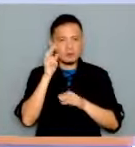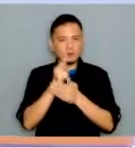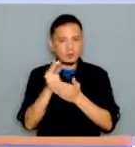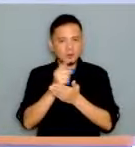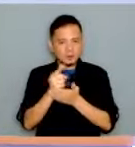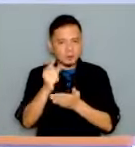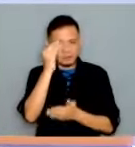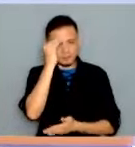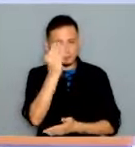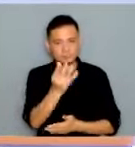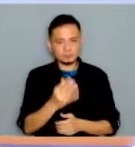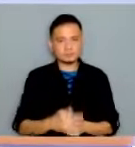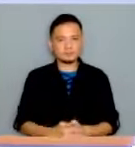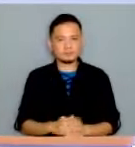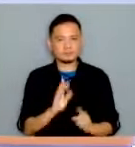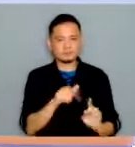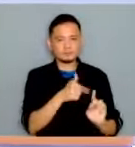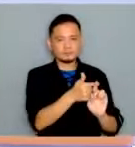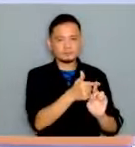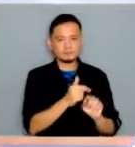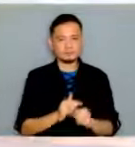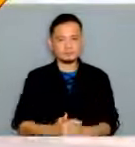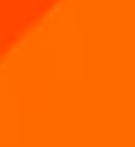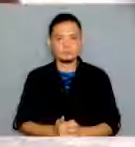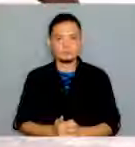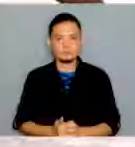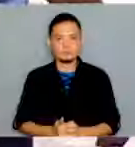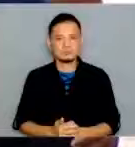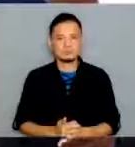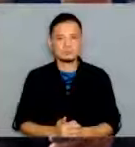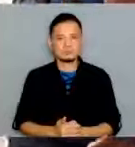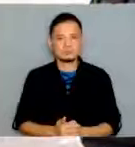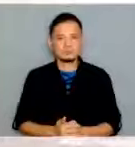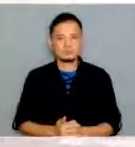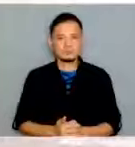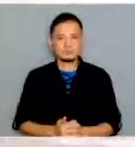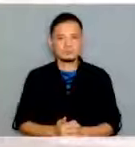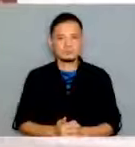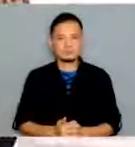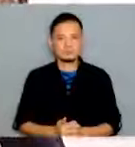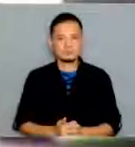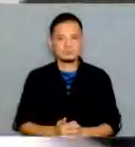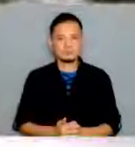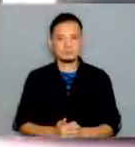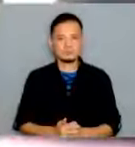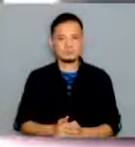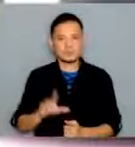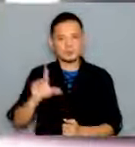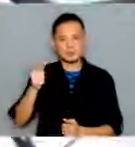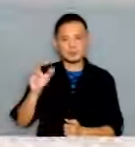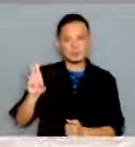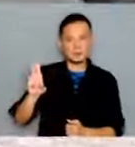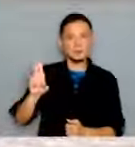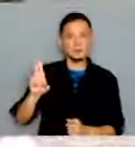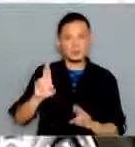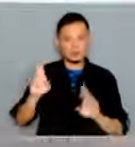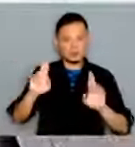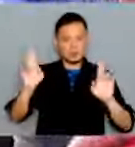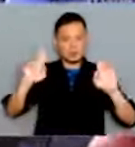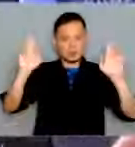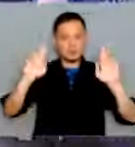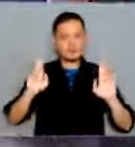Nasa frontline ng balitang yan si Gerard De La Peña. Abala na ang mga lokal na pamahalaan sa paghahanda para sa Semana